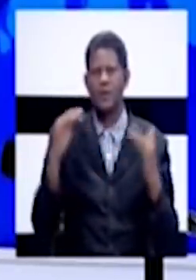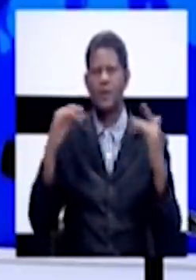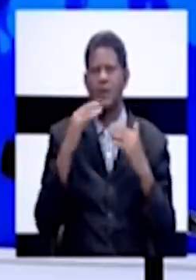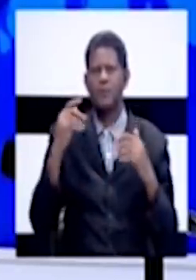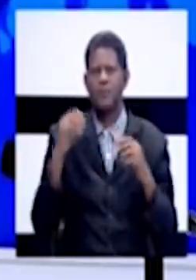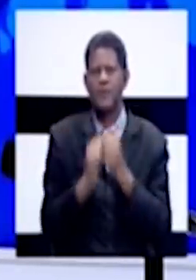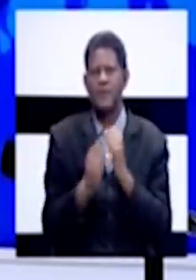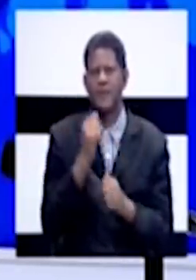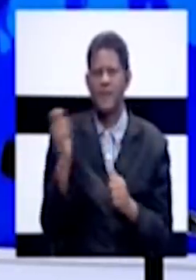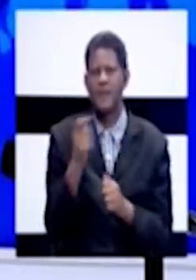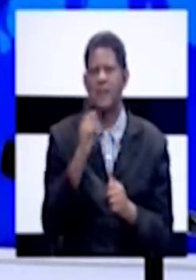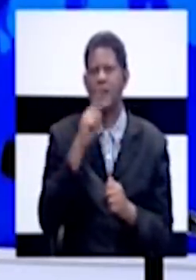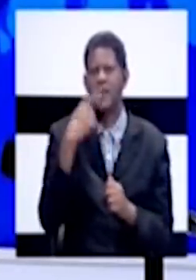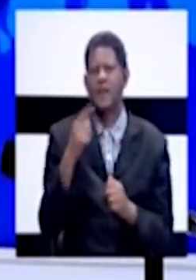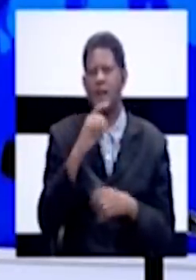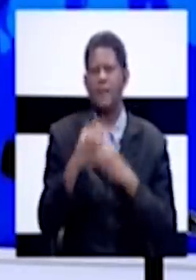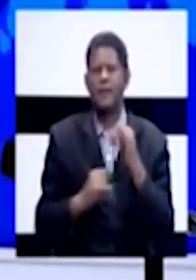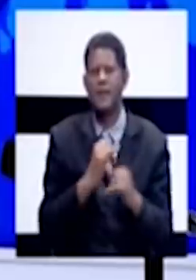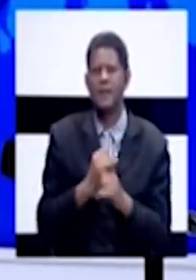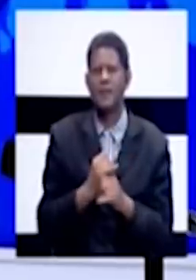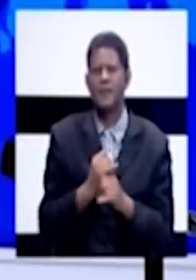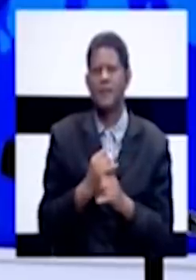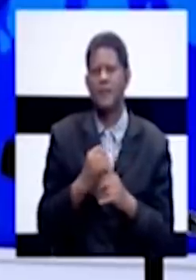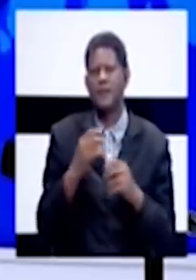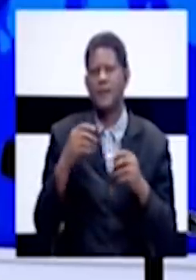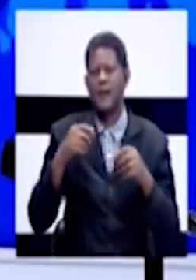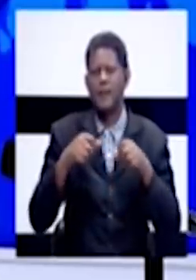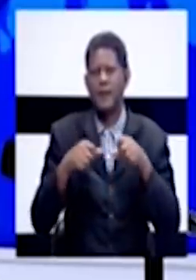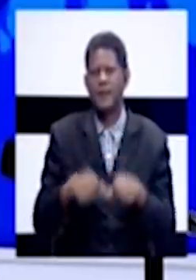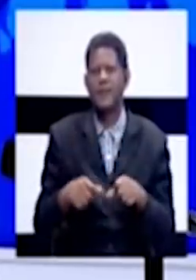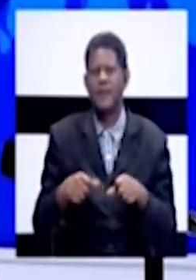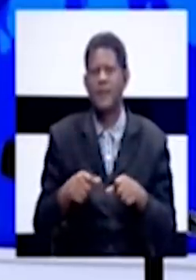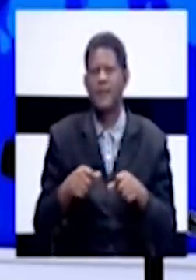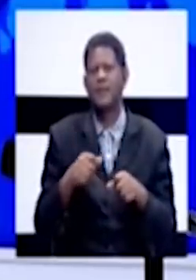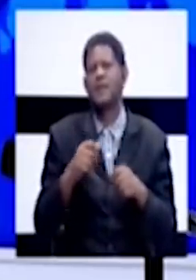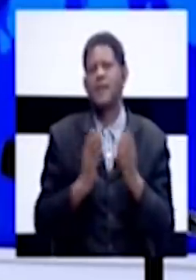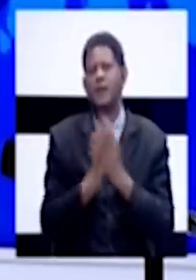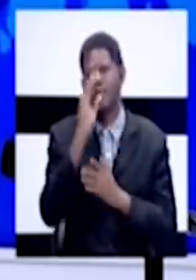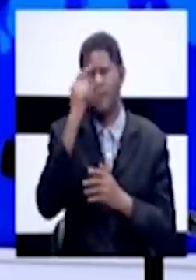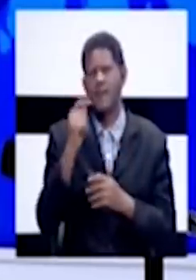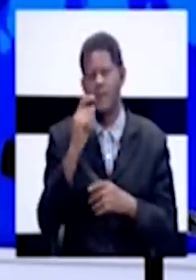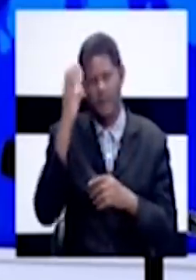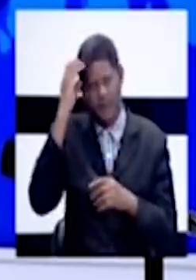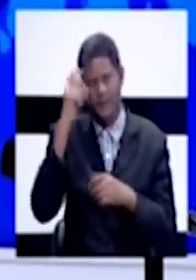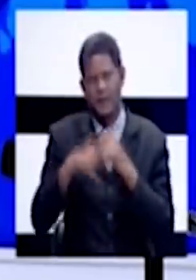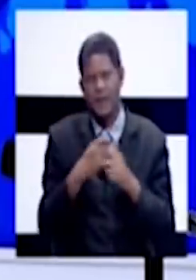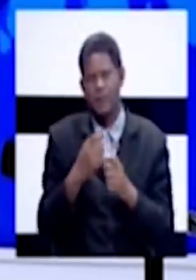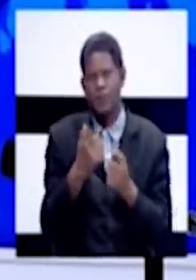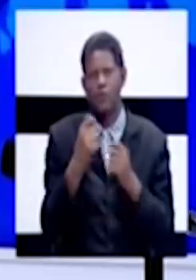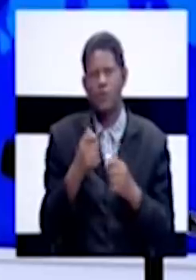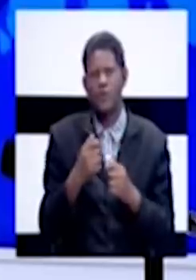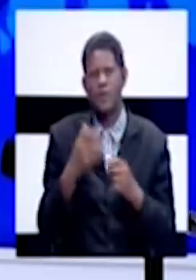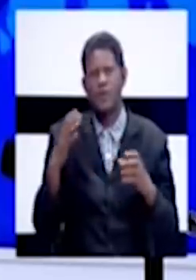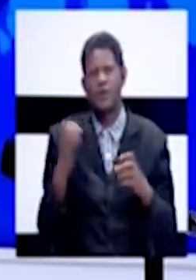إيجيلن علم لخاوت كلاتن تتابغتي سبعة ومسلاتن من قستات علمن بهصو سقم تقوص داد ما تساوعي تقرب